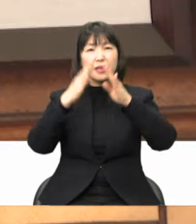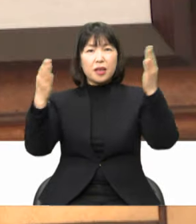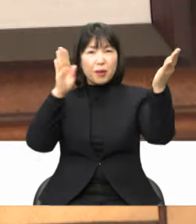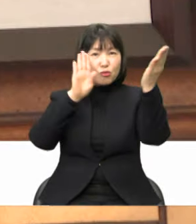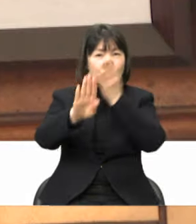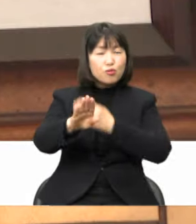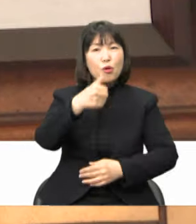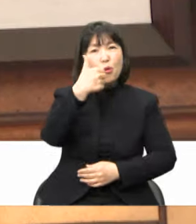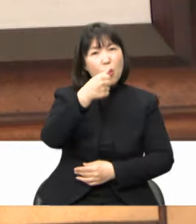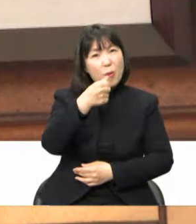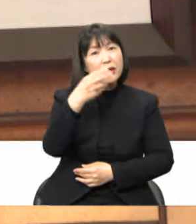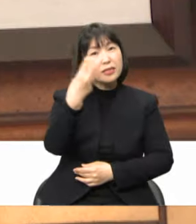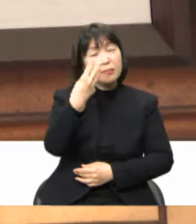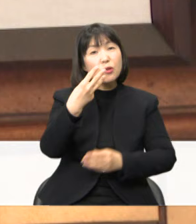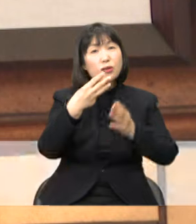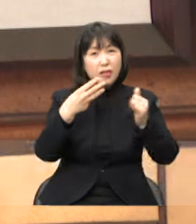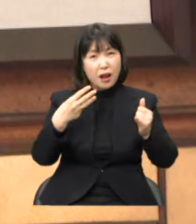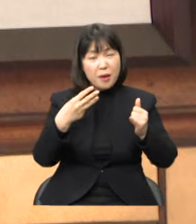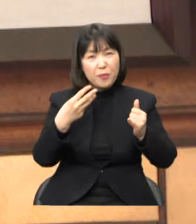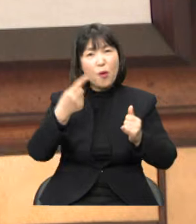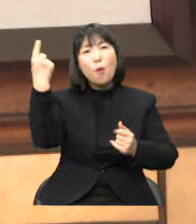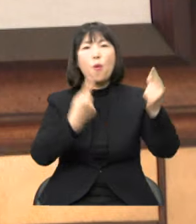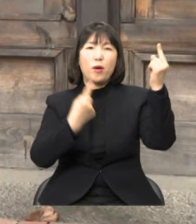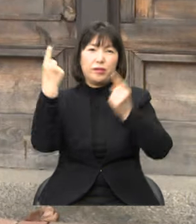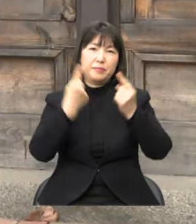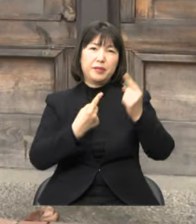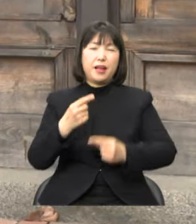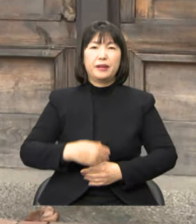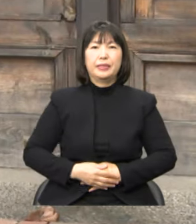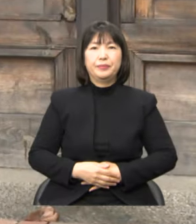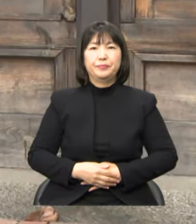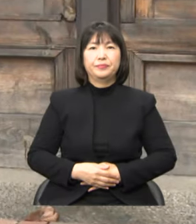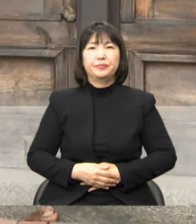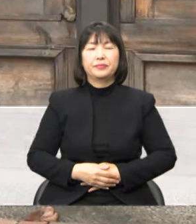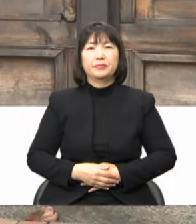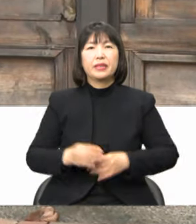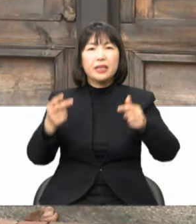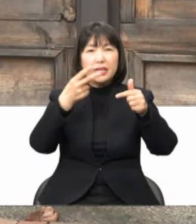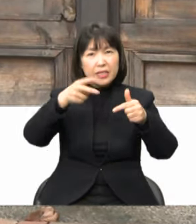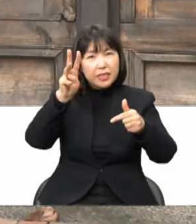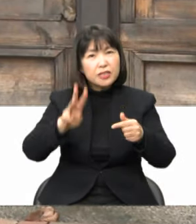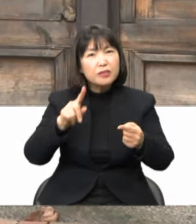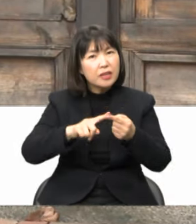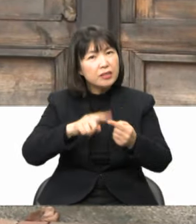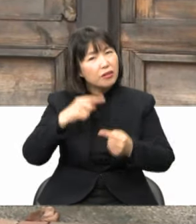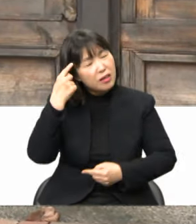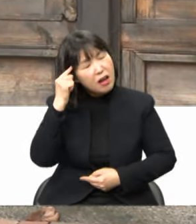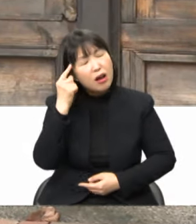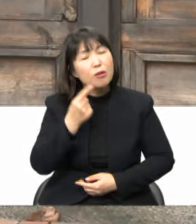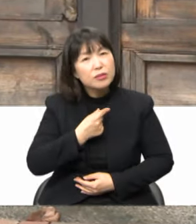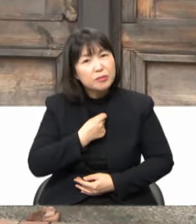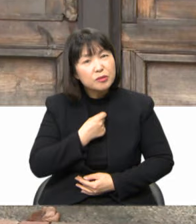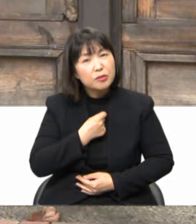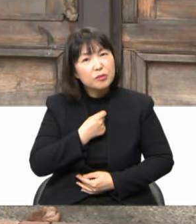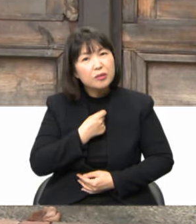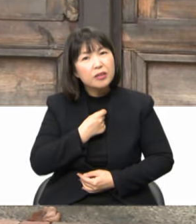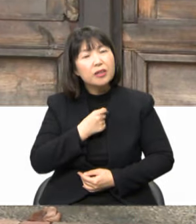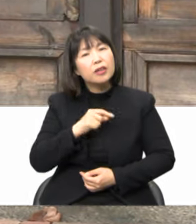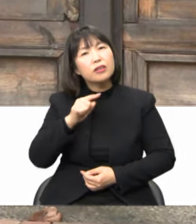3천여명이 이곳을 찾았습니다 뭔가 인천에 대해서 뭔가 생각하고 싶은 그런